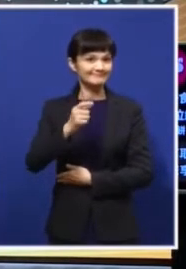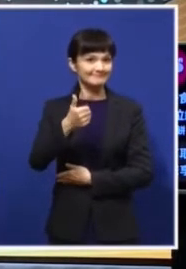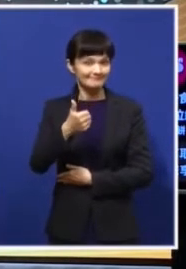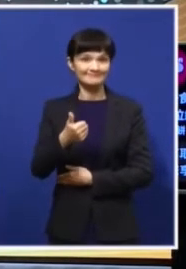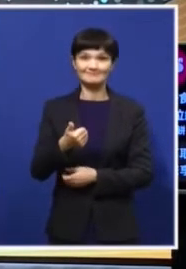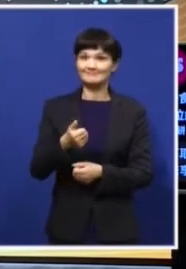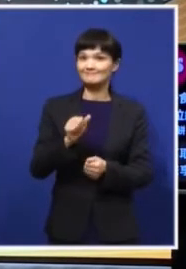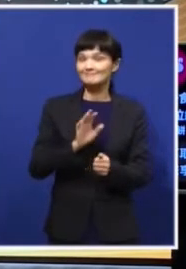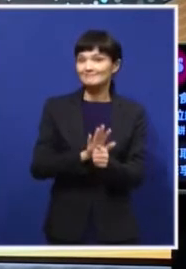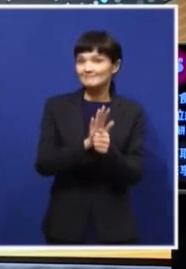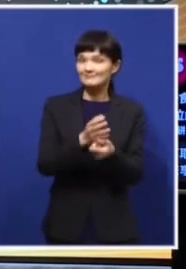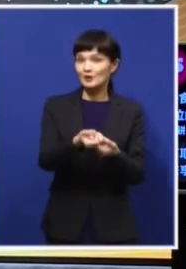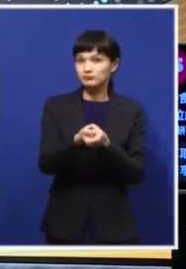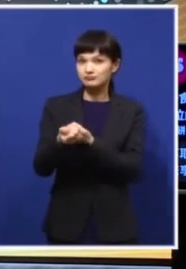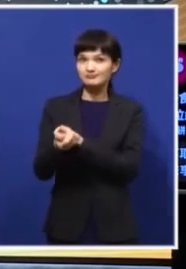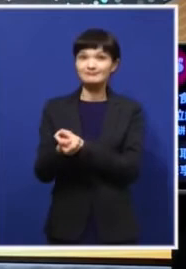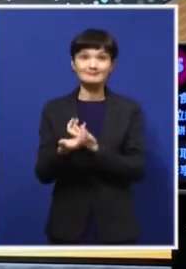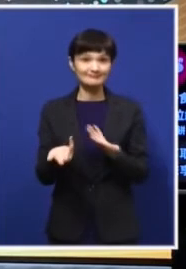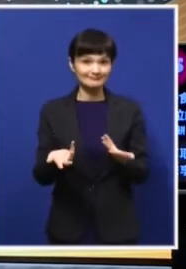电子票券？